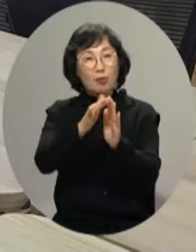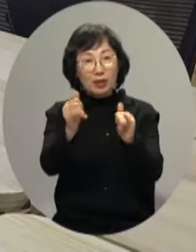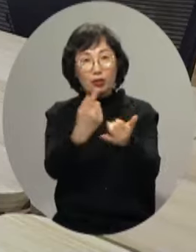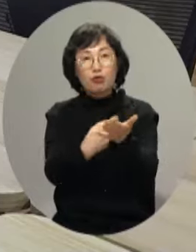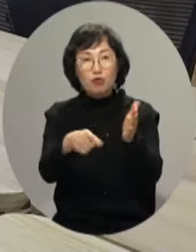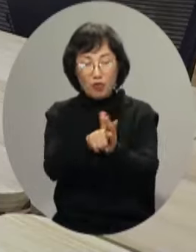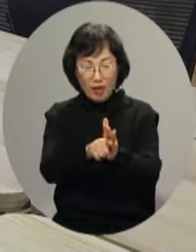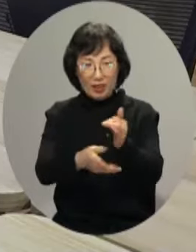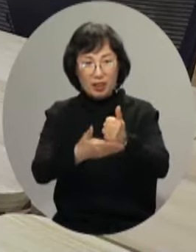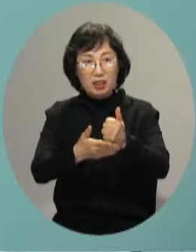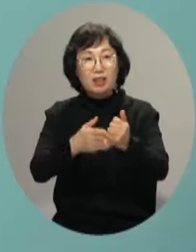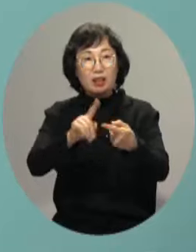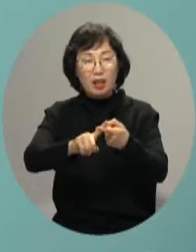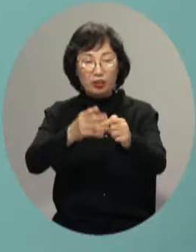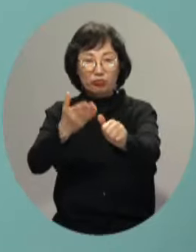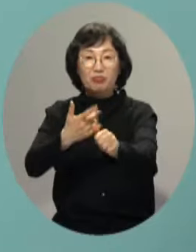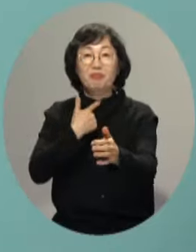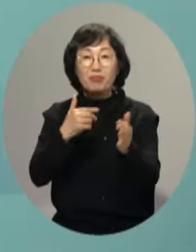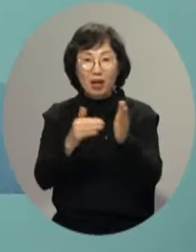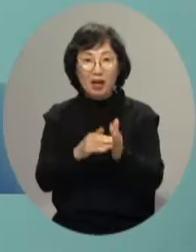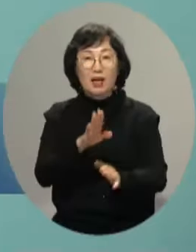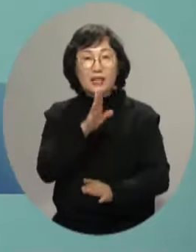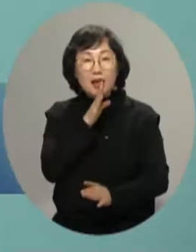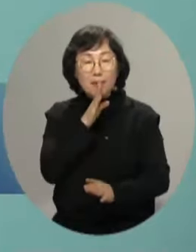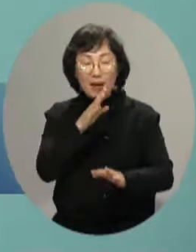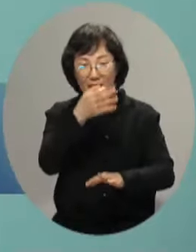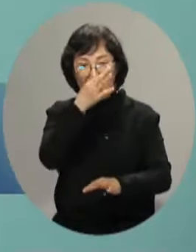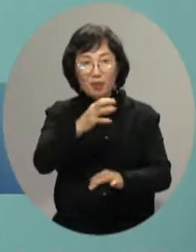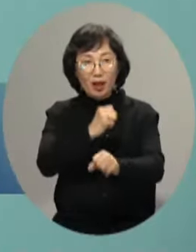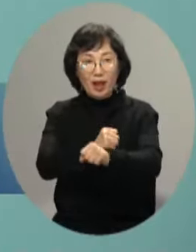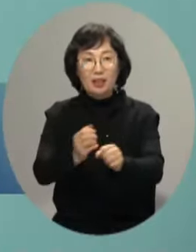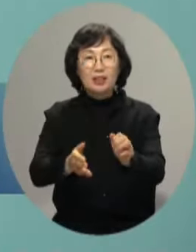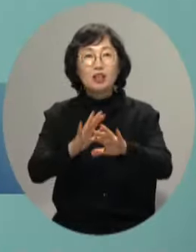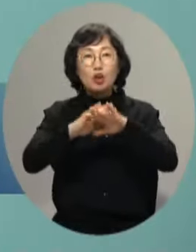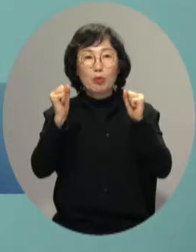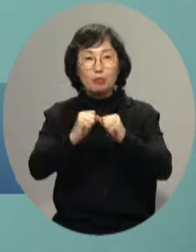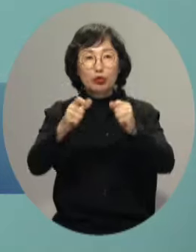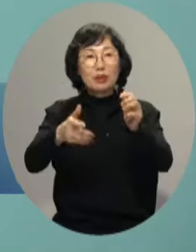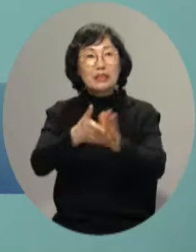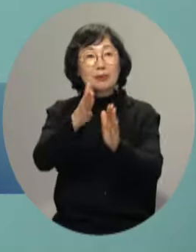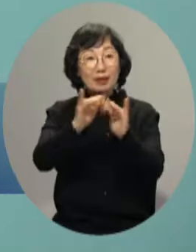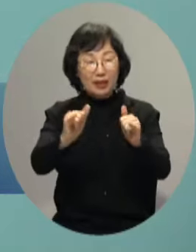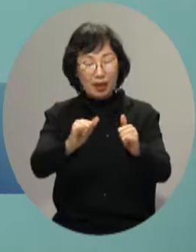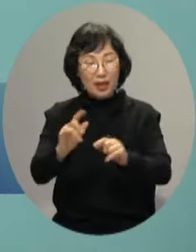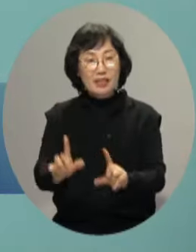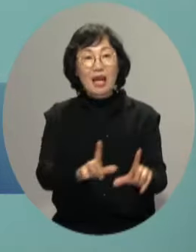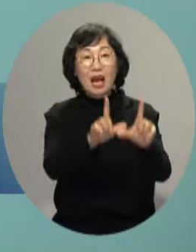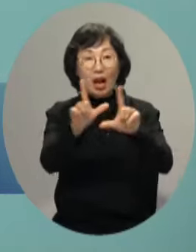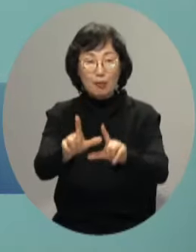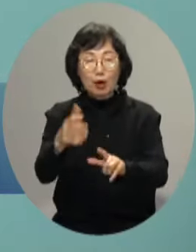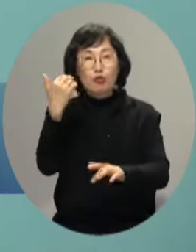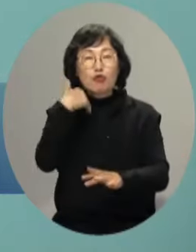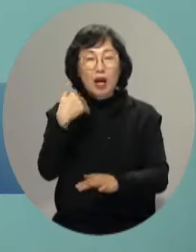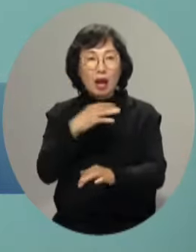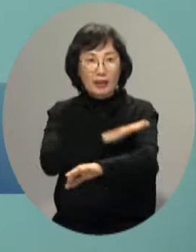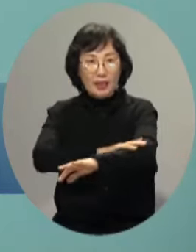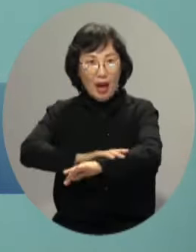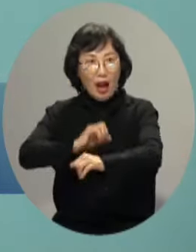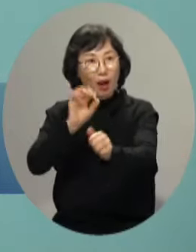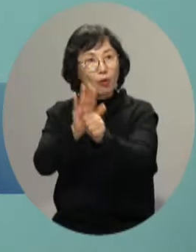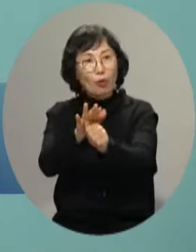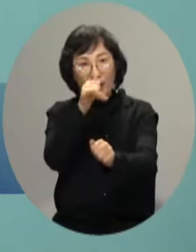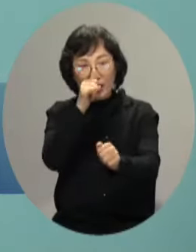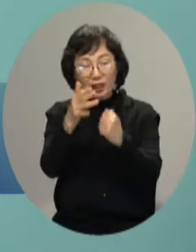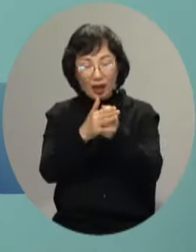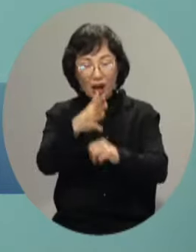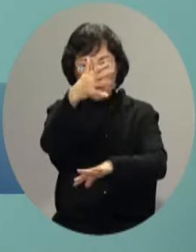지지를 호소했습니다. 정말 힘들어하는 전북 서민들의 삶을 누가 지켜낼 것인가를 놓고 결혼은 한판 승부가